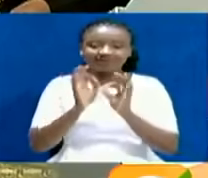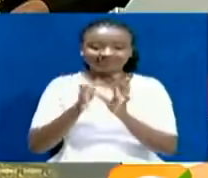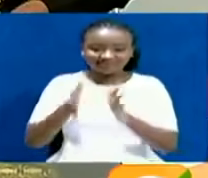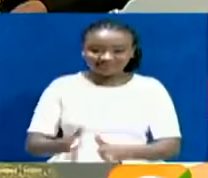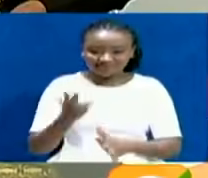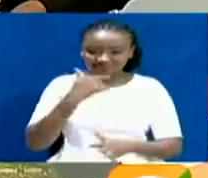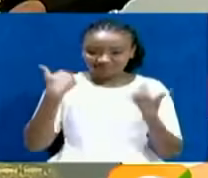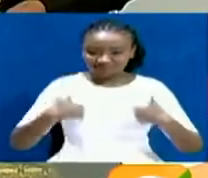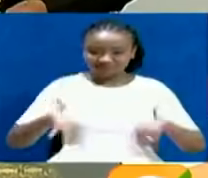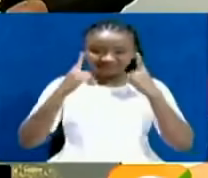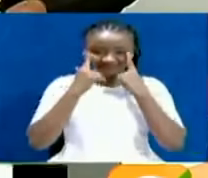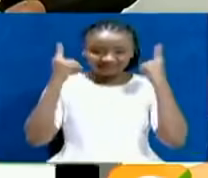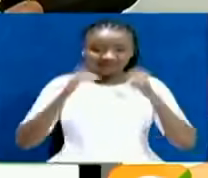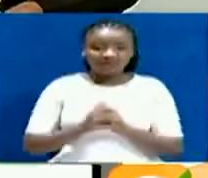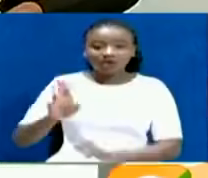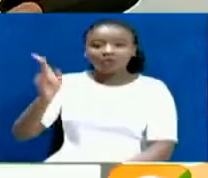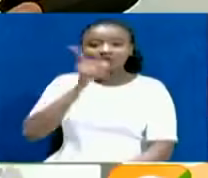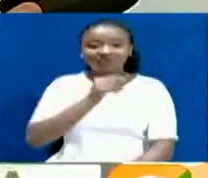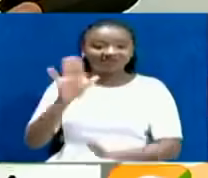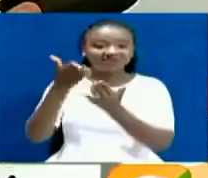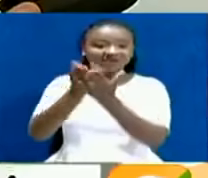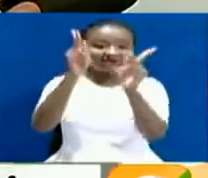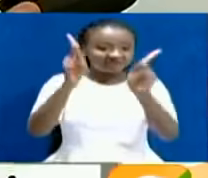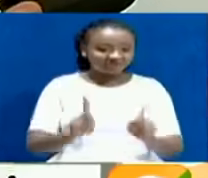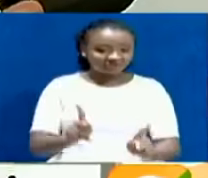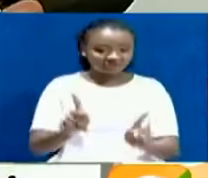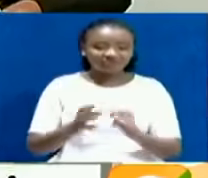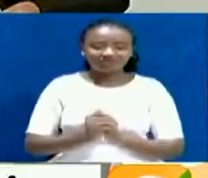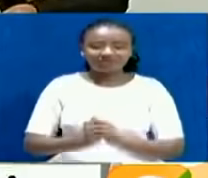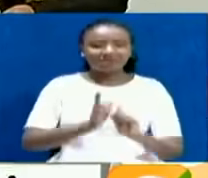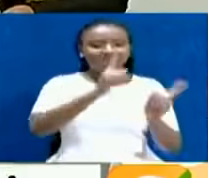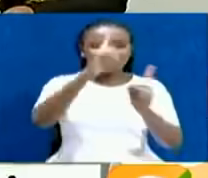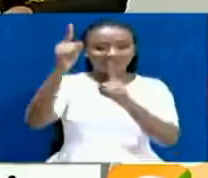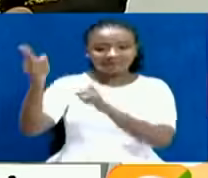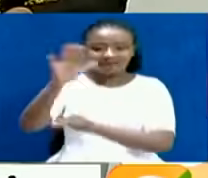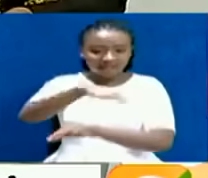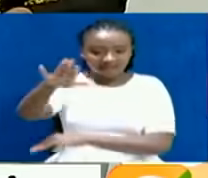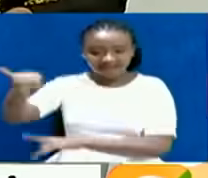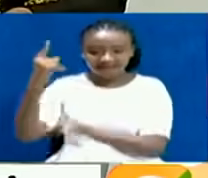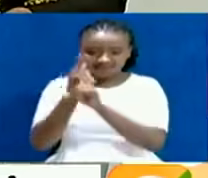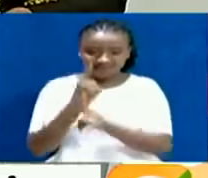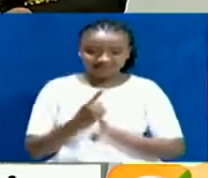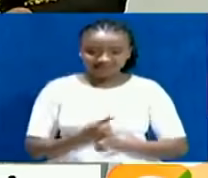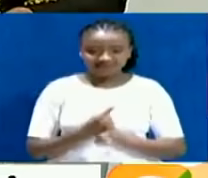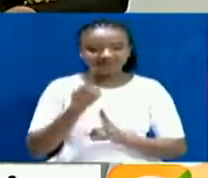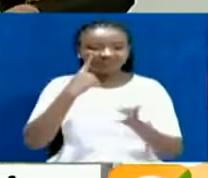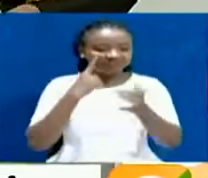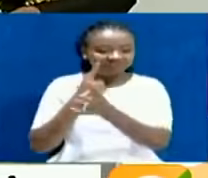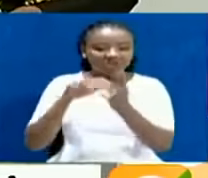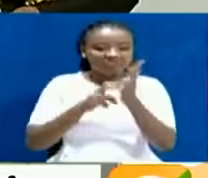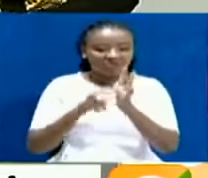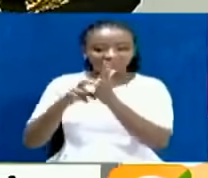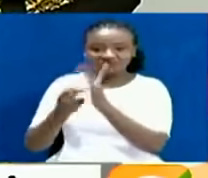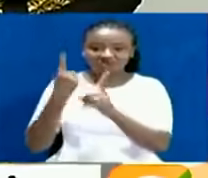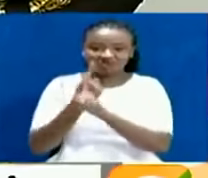Rais Uhuru Kenyatta hatimaye ameanza ziara katika eneo la Nyanza kabla ya kuongoza taifa kwa sherehe rasmi za sikukuu ya Madaraka Jumanne ijayo.